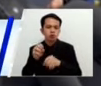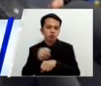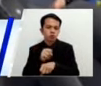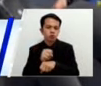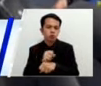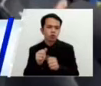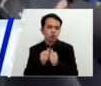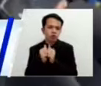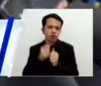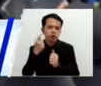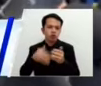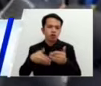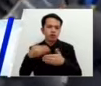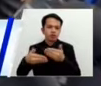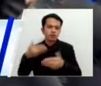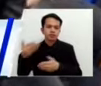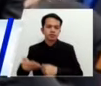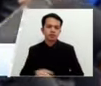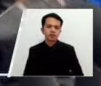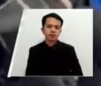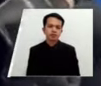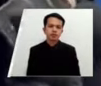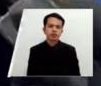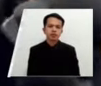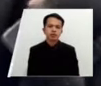next couple of days.